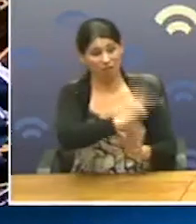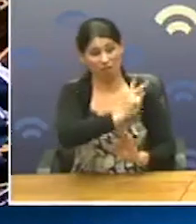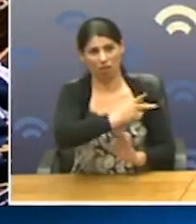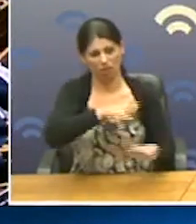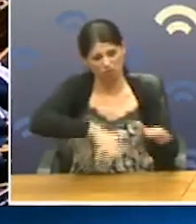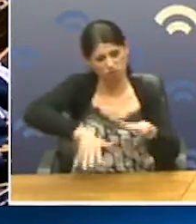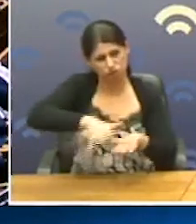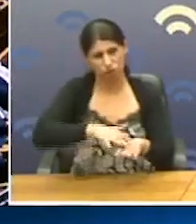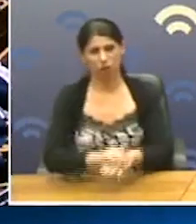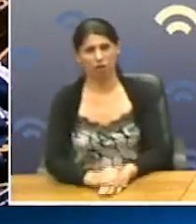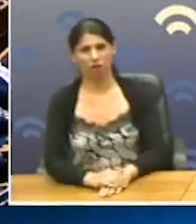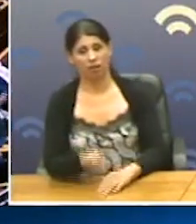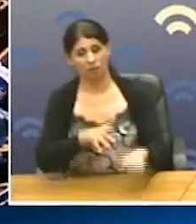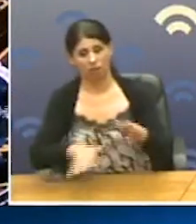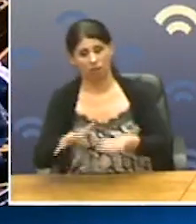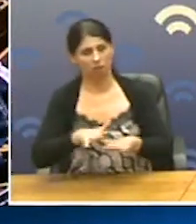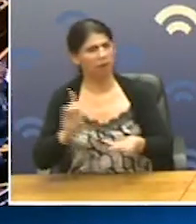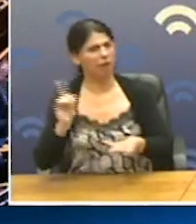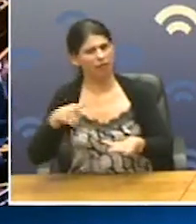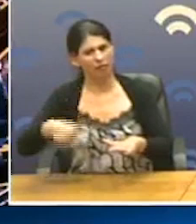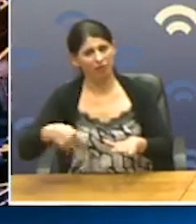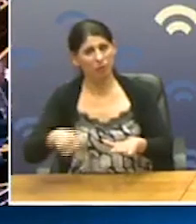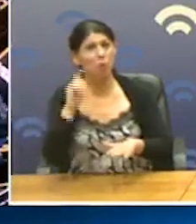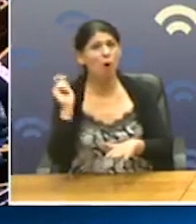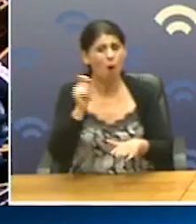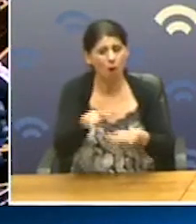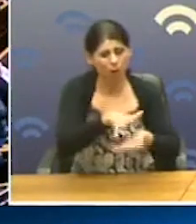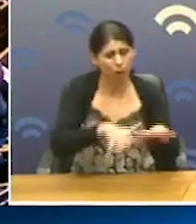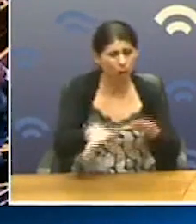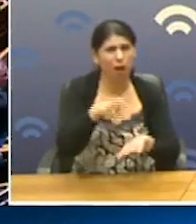Η σκευωρία δεν ήταν δικαστική σκευωρία. Πολιτική σκευωρία ήταν.